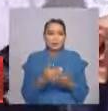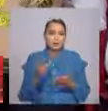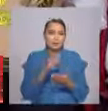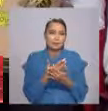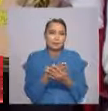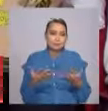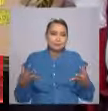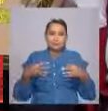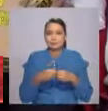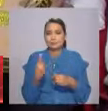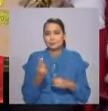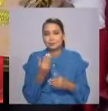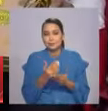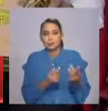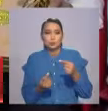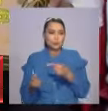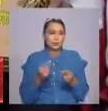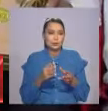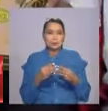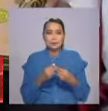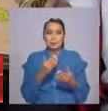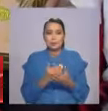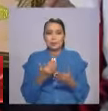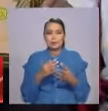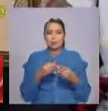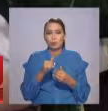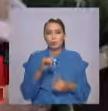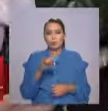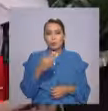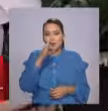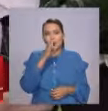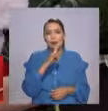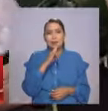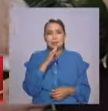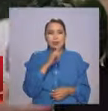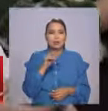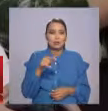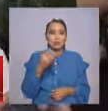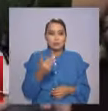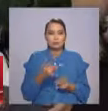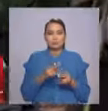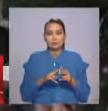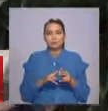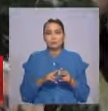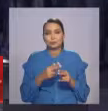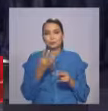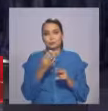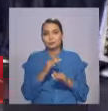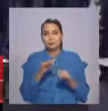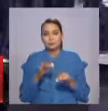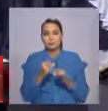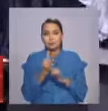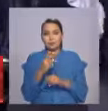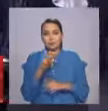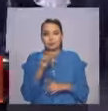одно – большая любовь друг к другу. В семье Ескеновых из Северо-Казахстанской области четверо детей и 11 внуков. Кульбан Ескенова говорит,